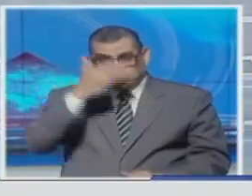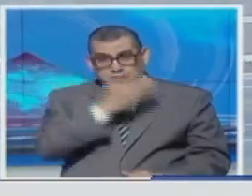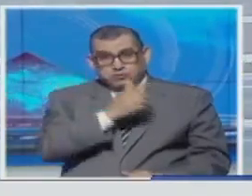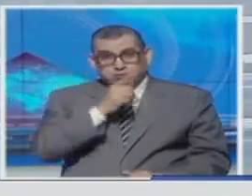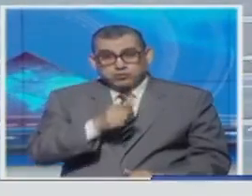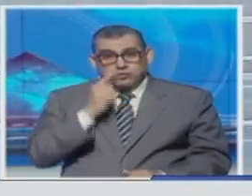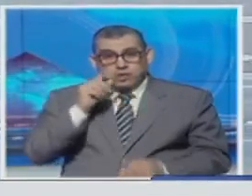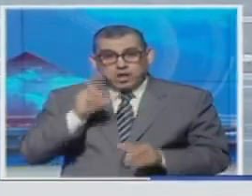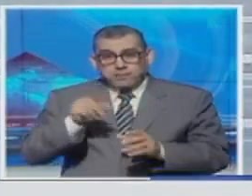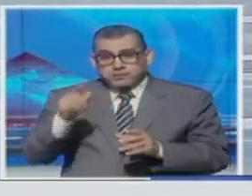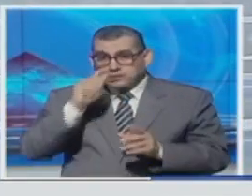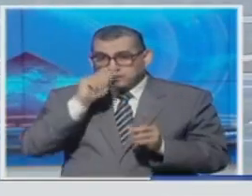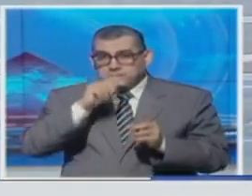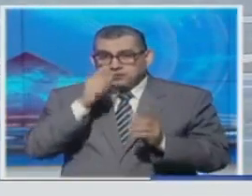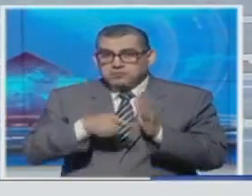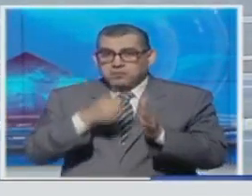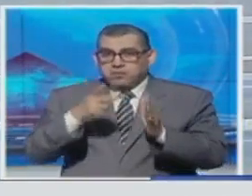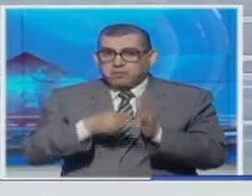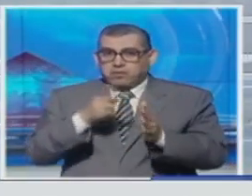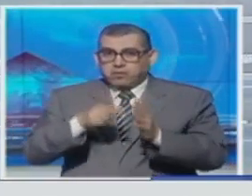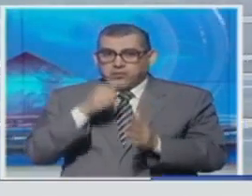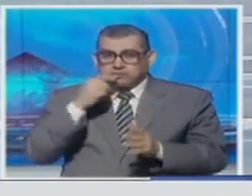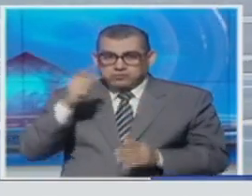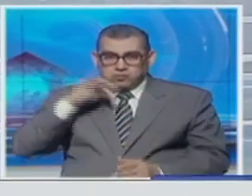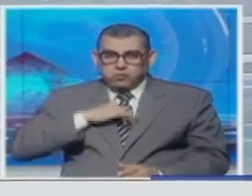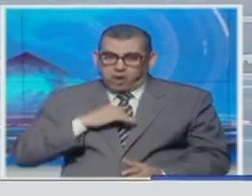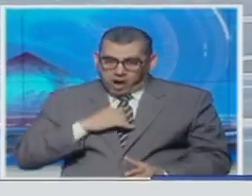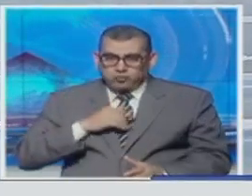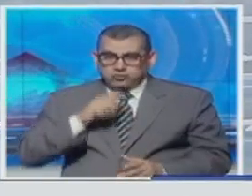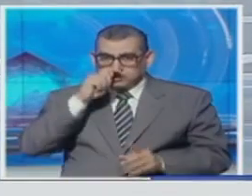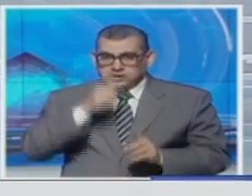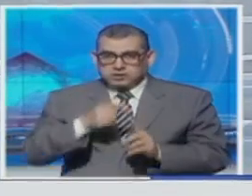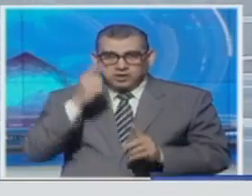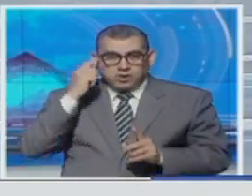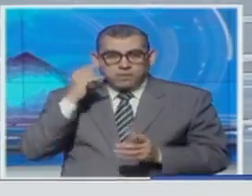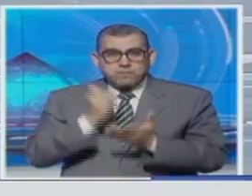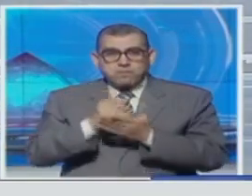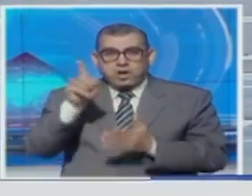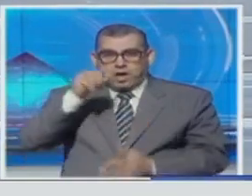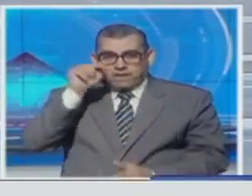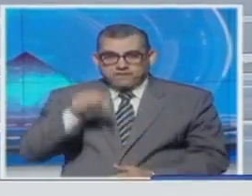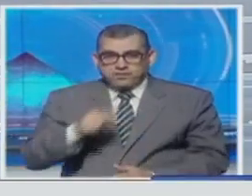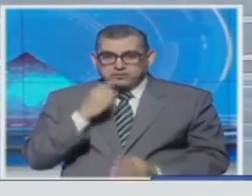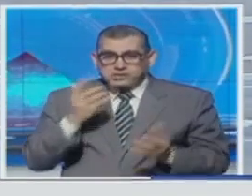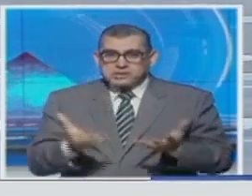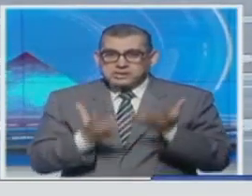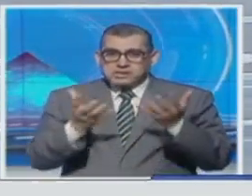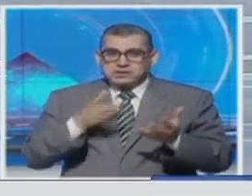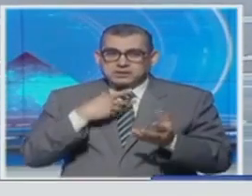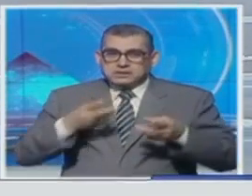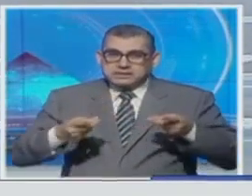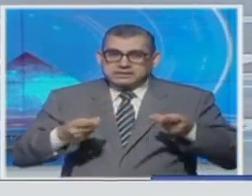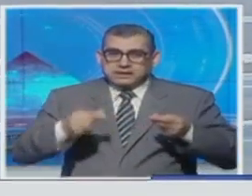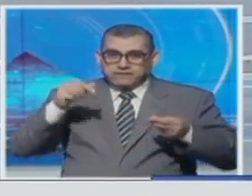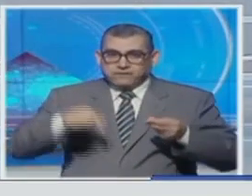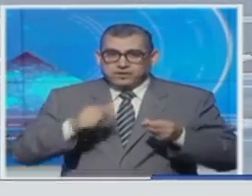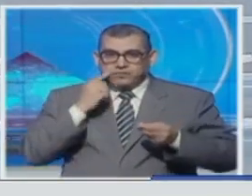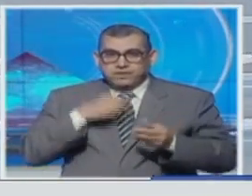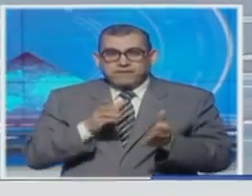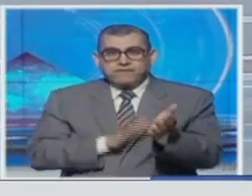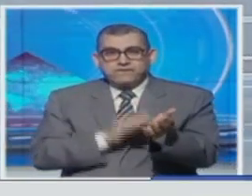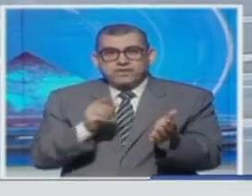مثل هذه الإساءات المتكررة والمتعمدة وغير المسؤولة تؤجج مشاعر الكراهية وتبث